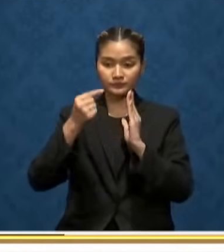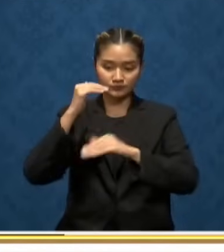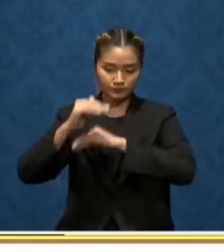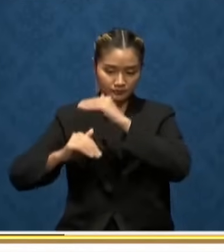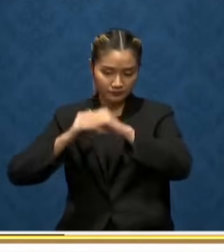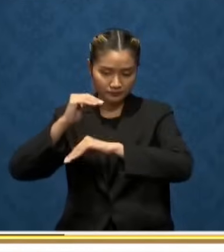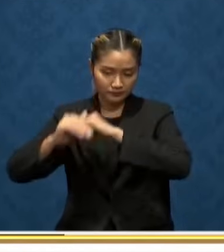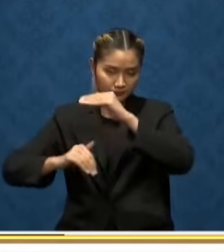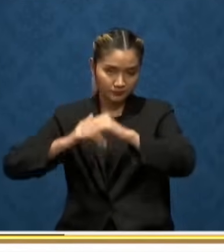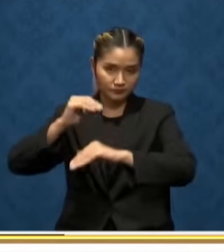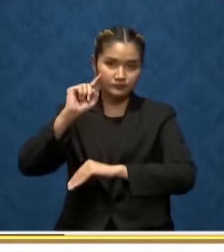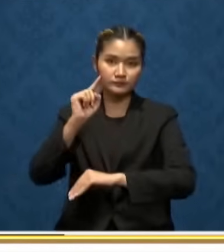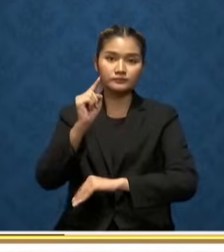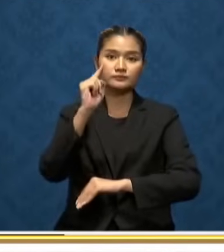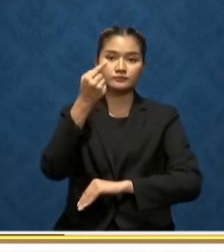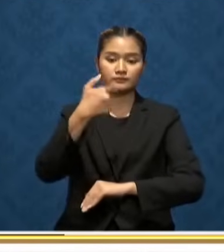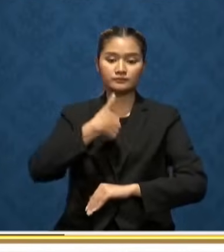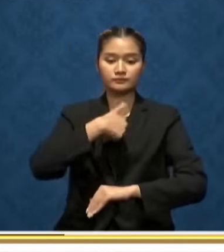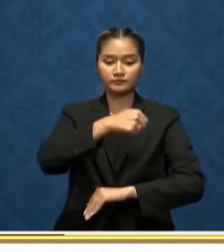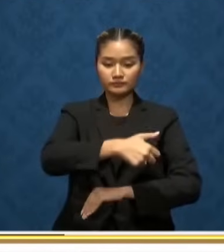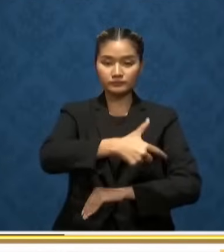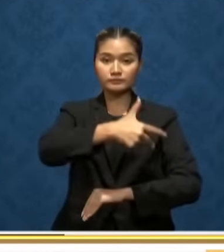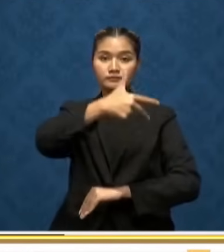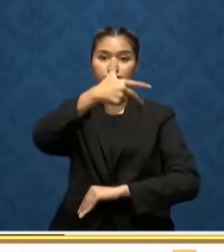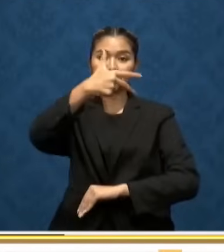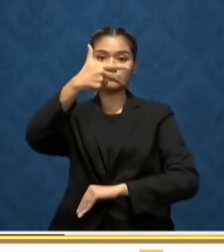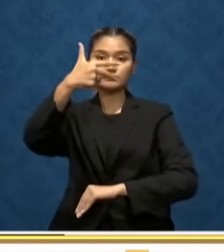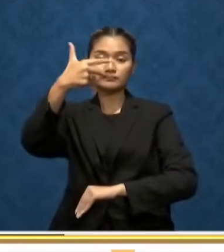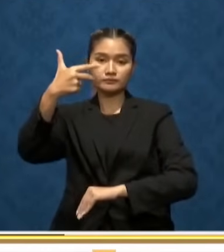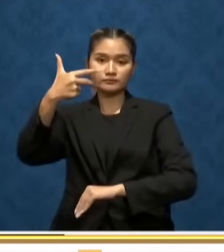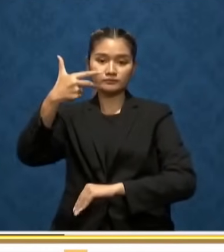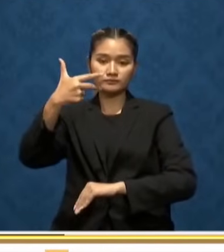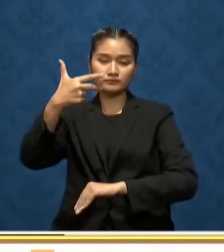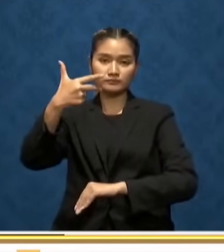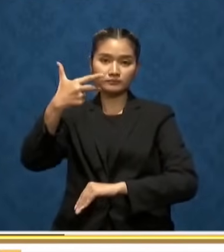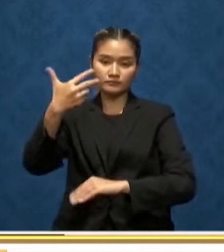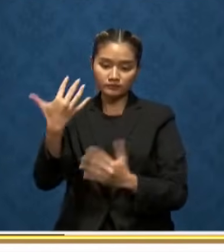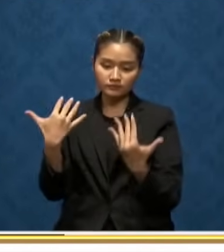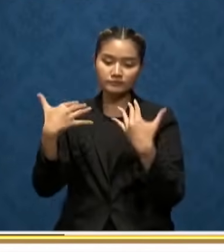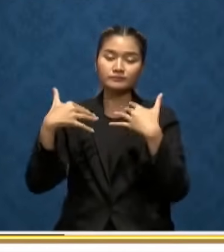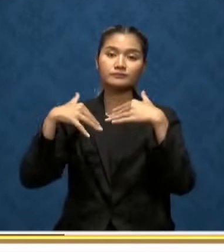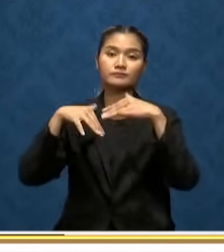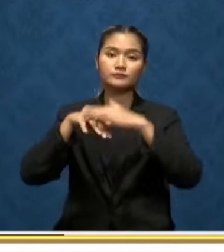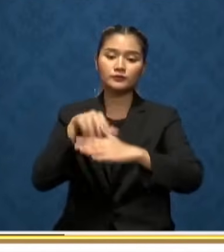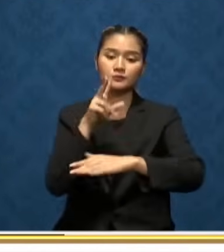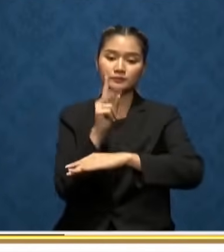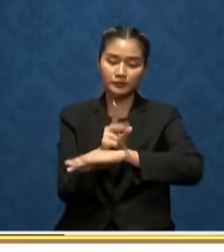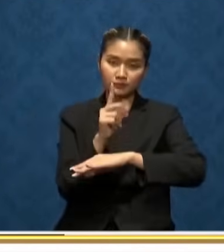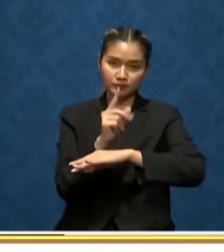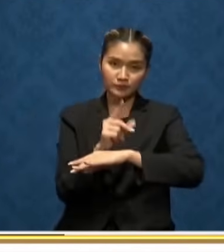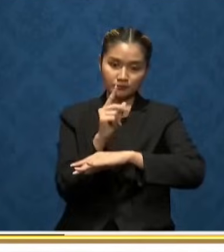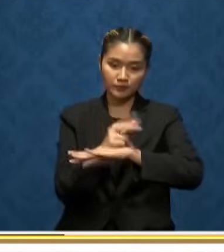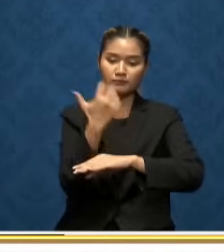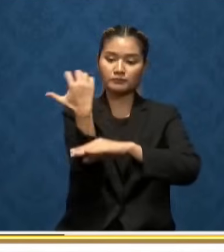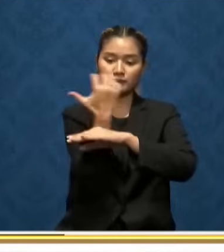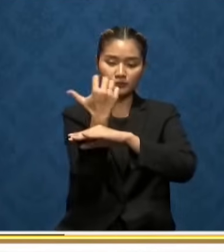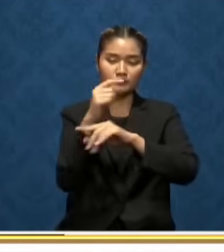ทย PBS ก็ต้องเข้าไปยึดหรือเข้าไปแทรกอยู่ในดิจิทัลทีวีออนไลน์ทั้งหล